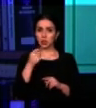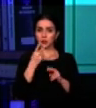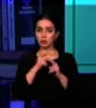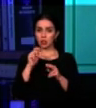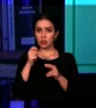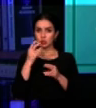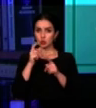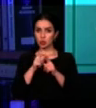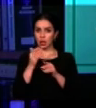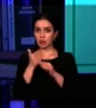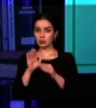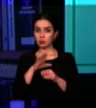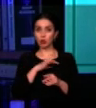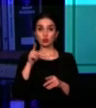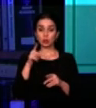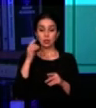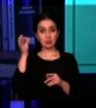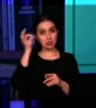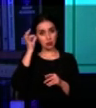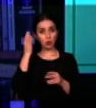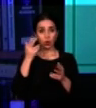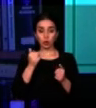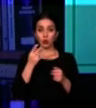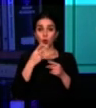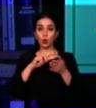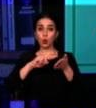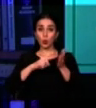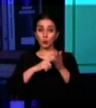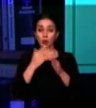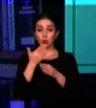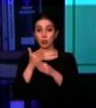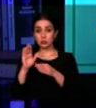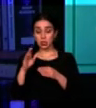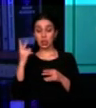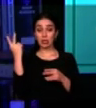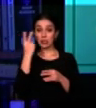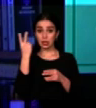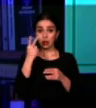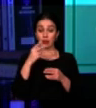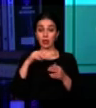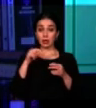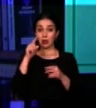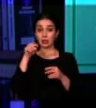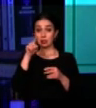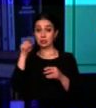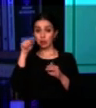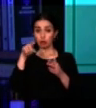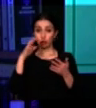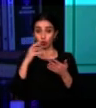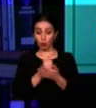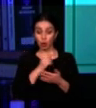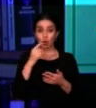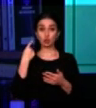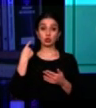ажыратып қойдым. Шыны есіліп қолын. Бірінші, көп айты үшілерге ажыратамыз. Икенші, үлдізлерін топамыз.